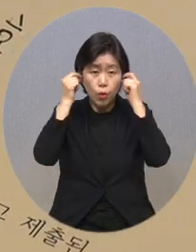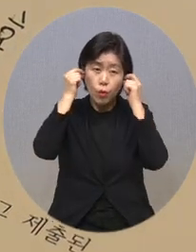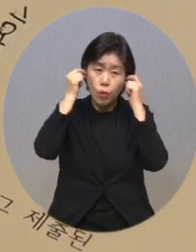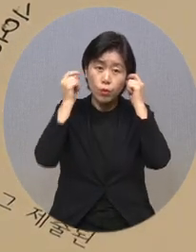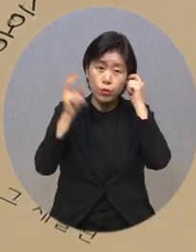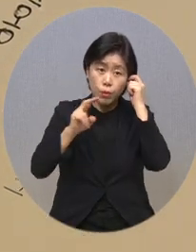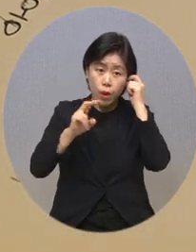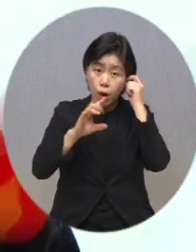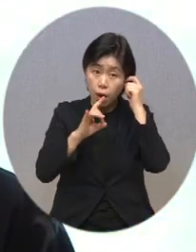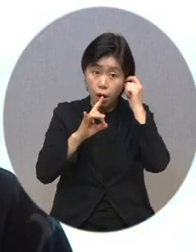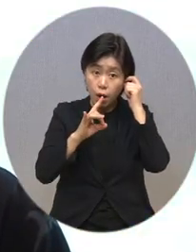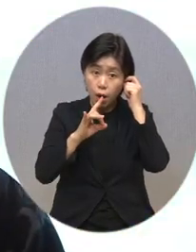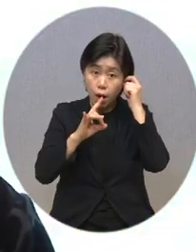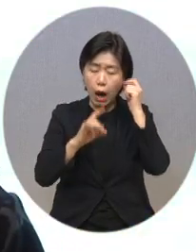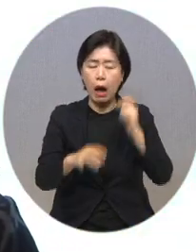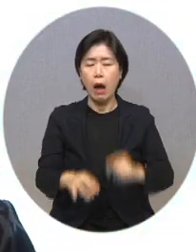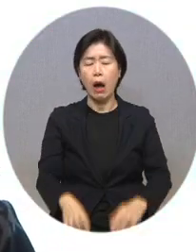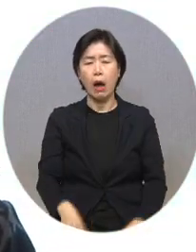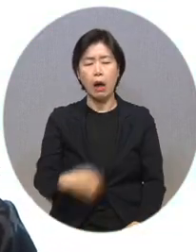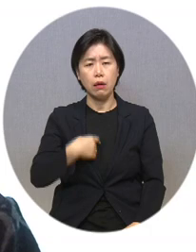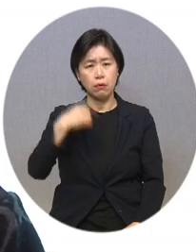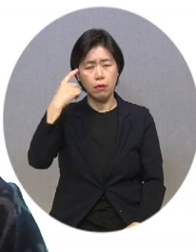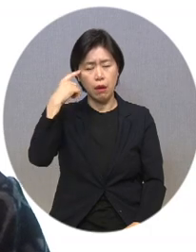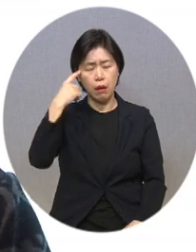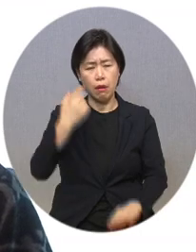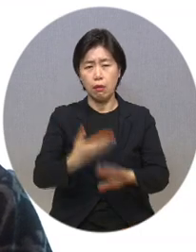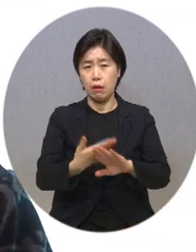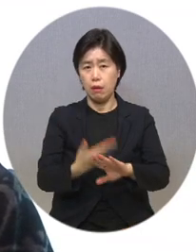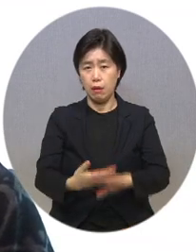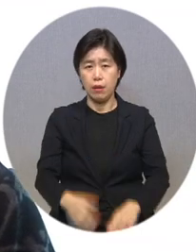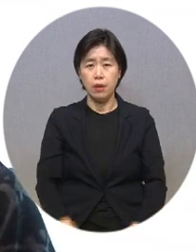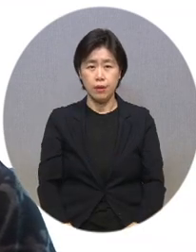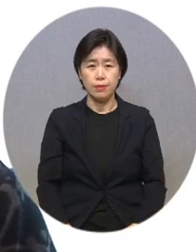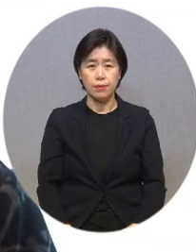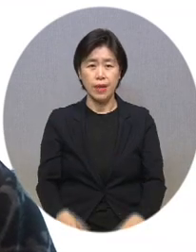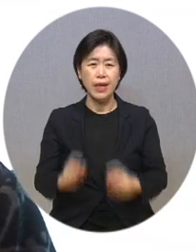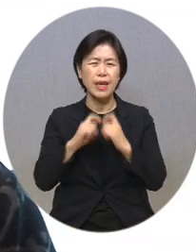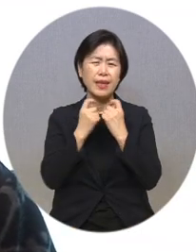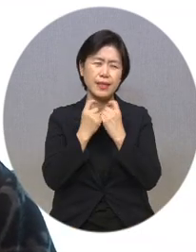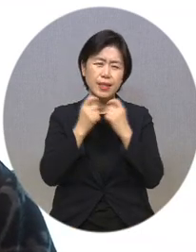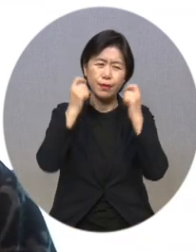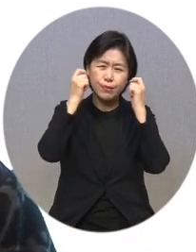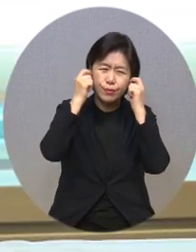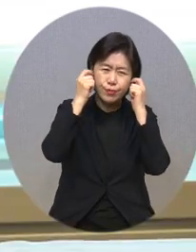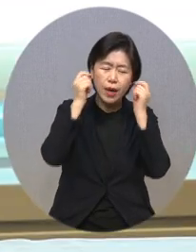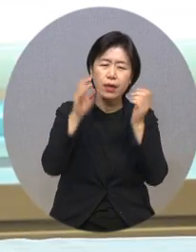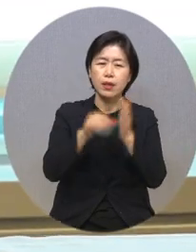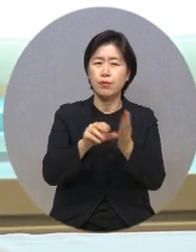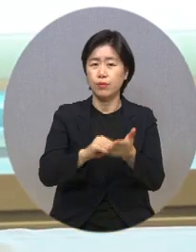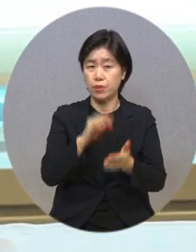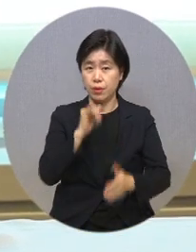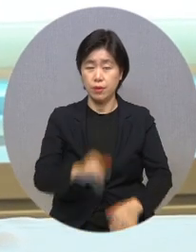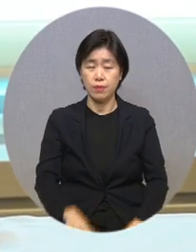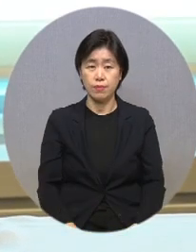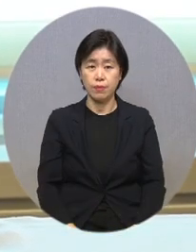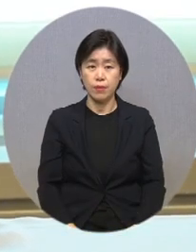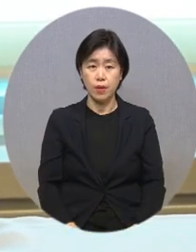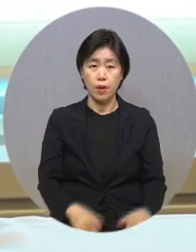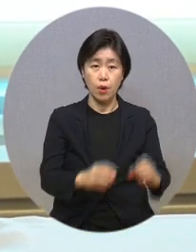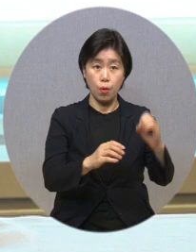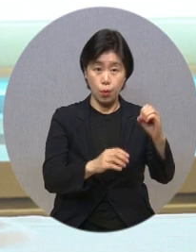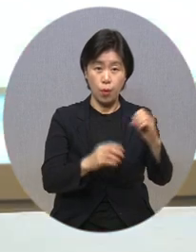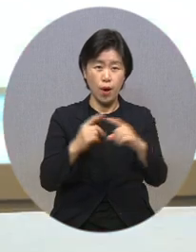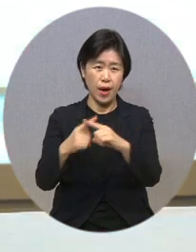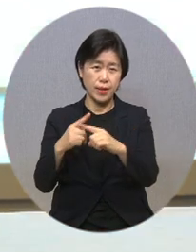아, 난 들을 수 있다라고 생각했죠. 야, 개인적으로 이제 들었을 때 문제가 나 OX 문제는 4개 맞췄네. 저 OX는